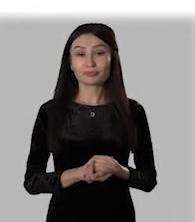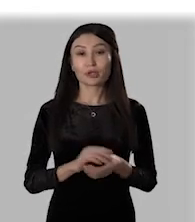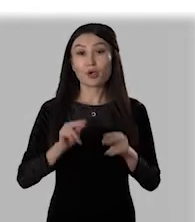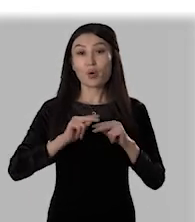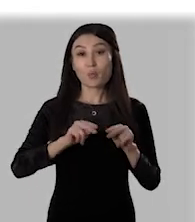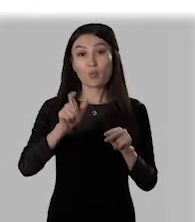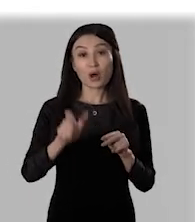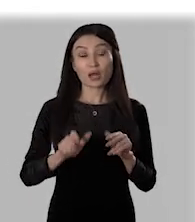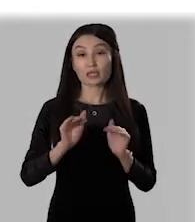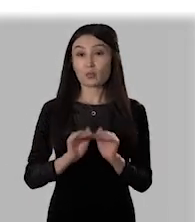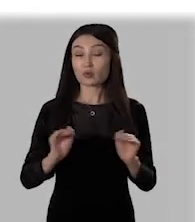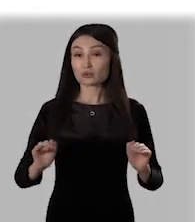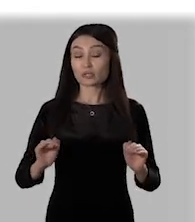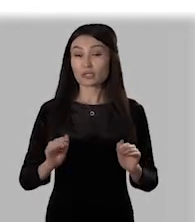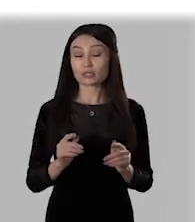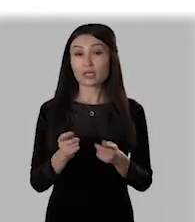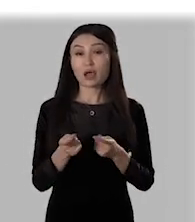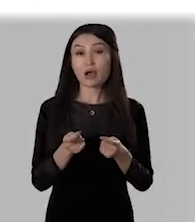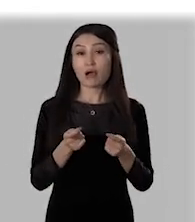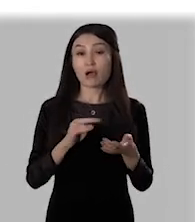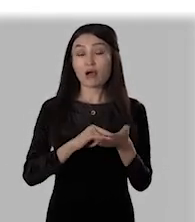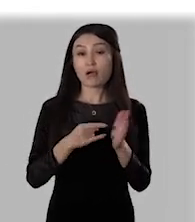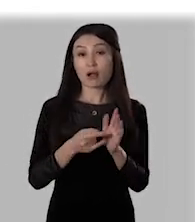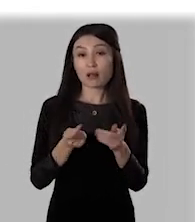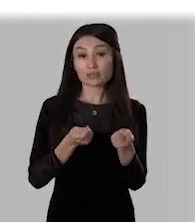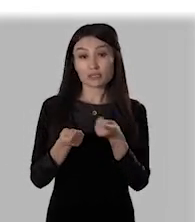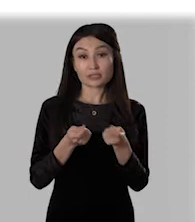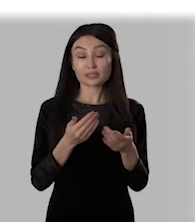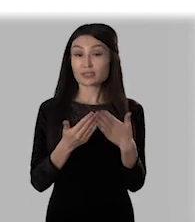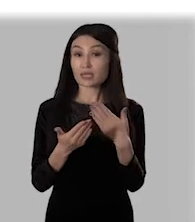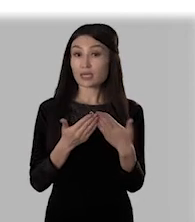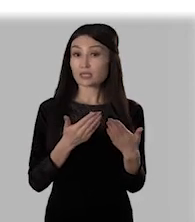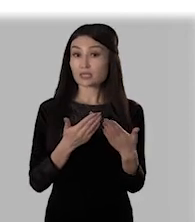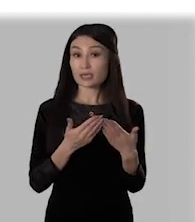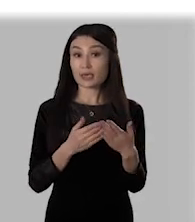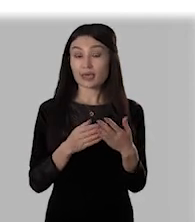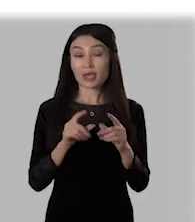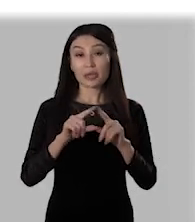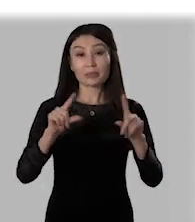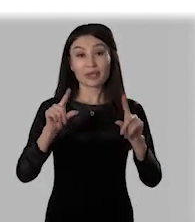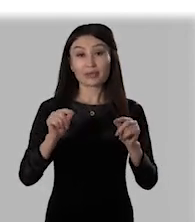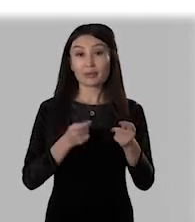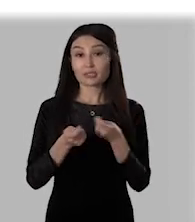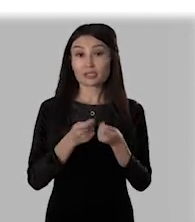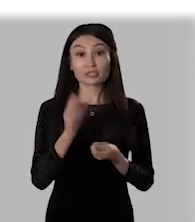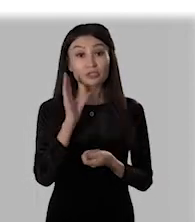Мугалим окуучулардын класс жетекчиси же мектеп жетекчиси боло алат.